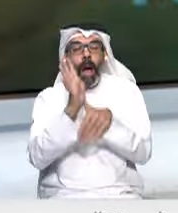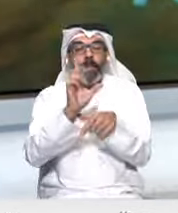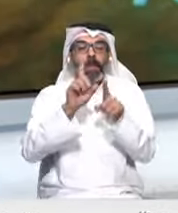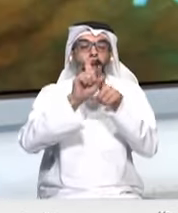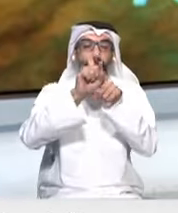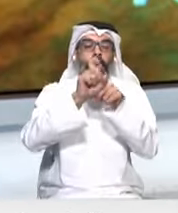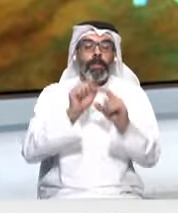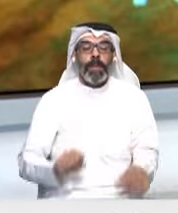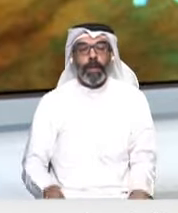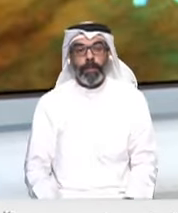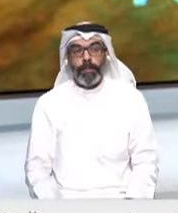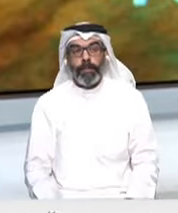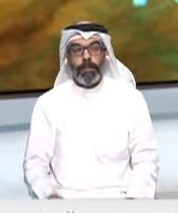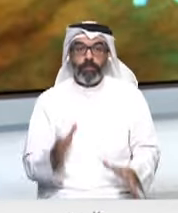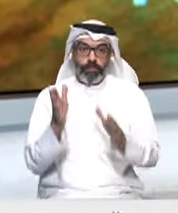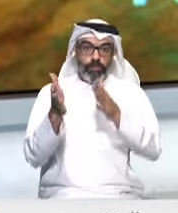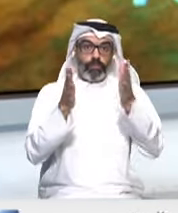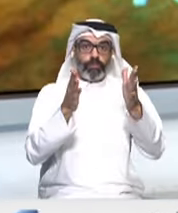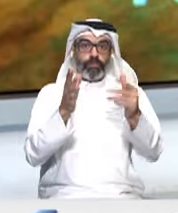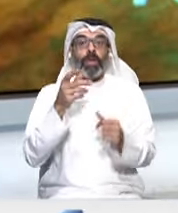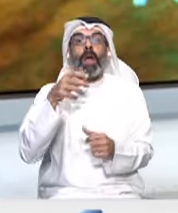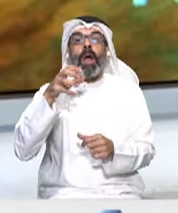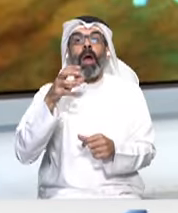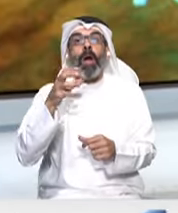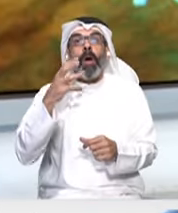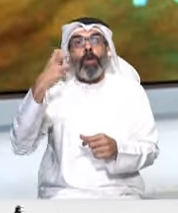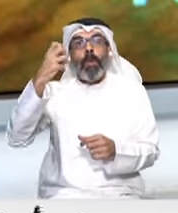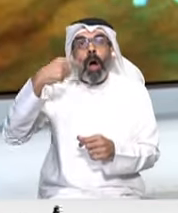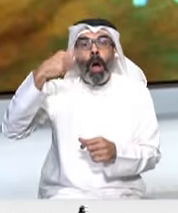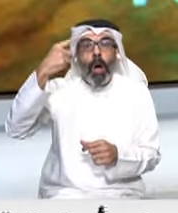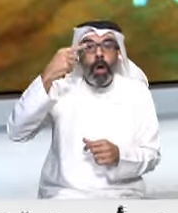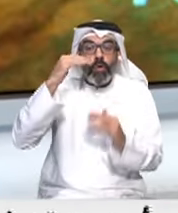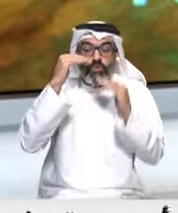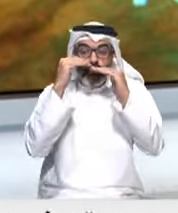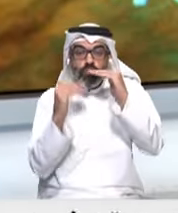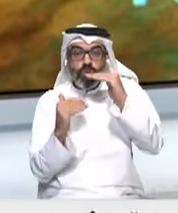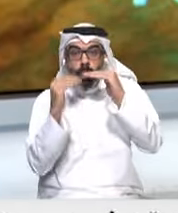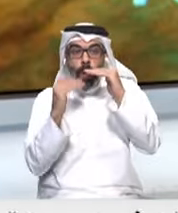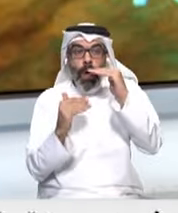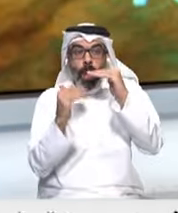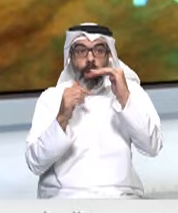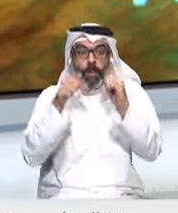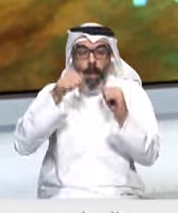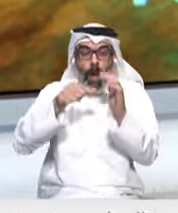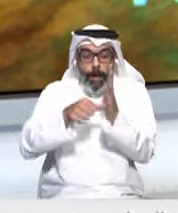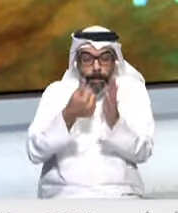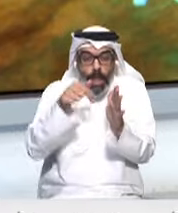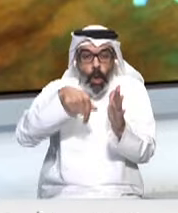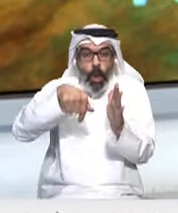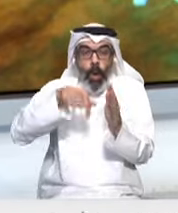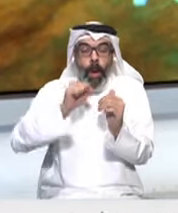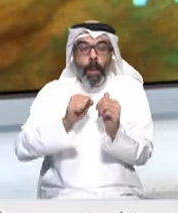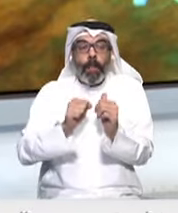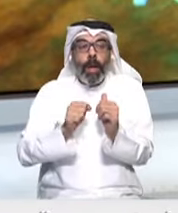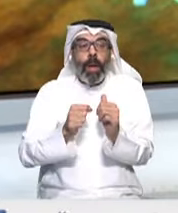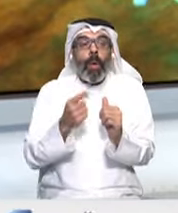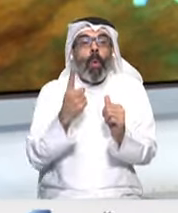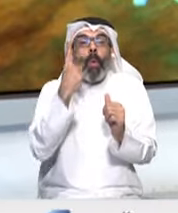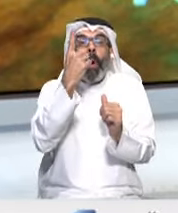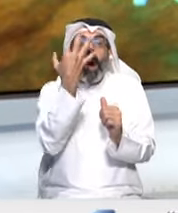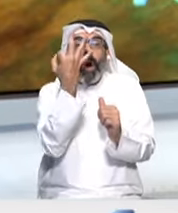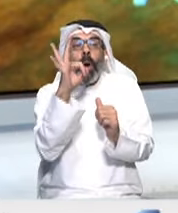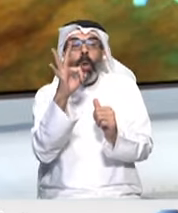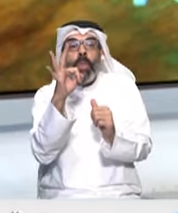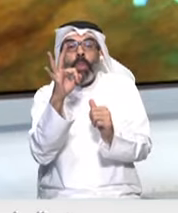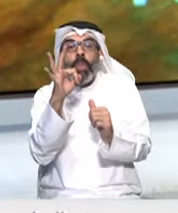15%. أما بالنسبة لدرجات الحرارة الصورة المتوقعة في الساعات الأولى من هذا اليوم، 31 درجة مئوية في منطقتي